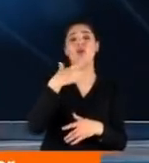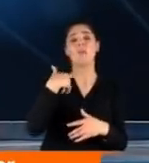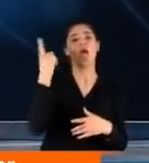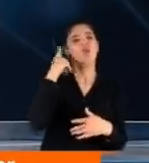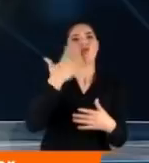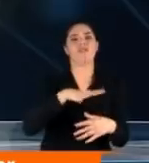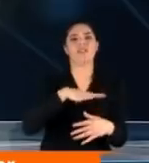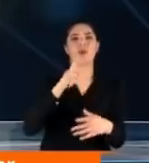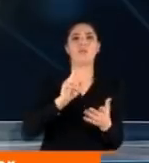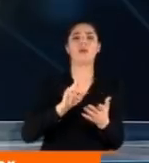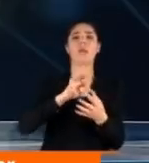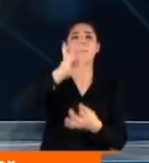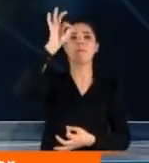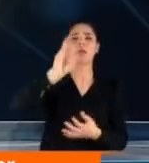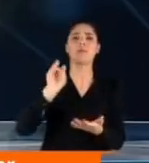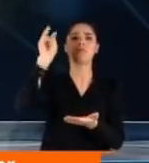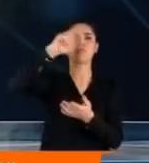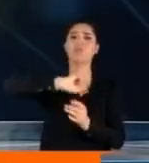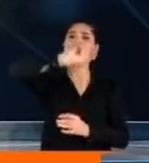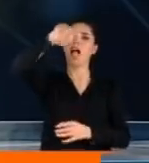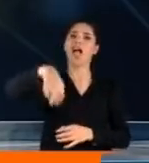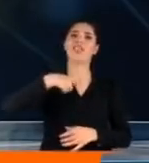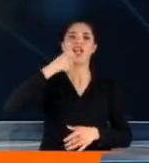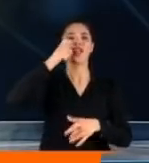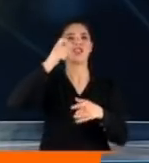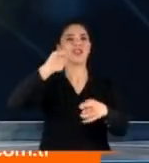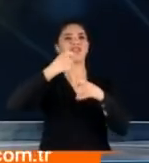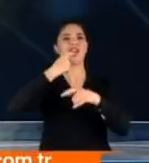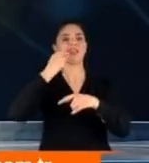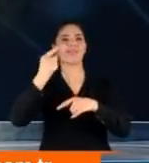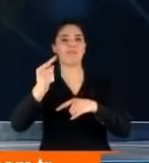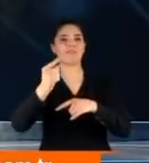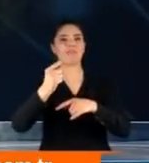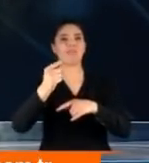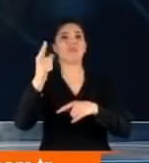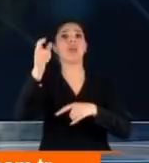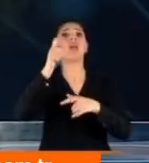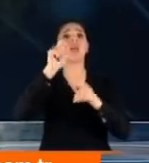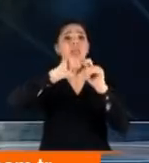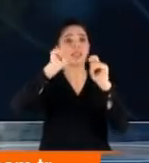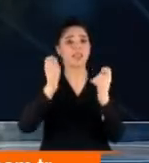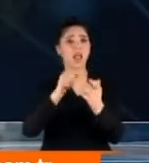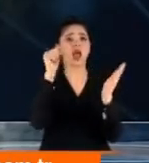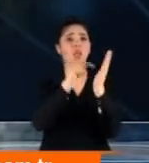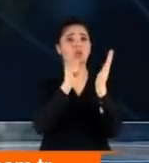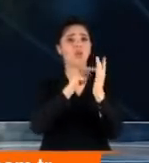istedi. Metrelerce yükseklikten atlarsa ilgi çekerim sandı. Aslında çekti de ama